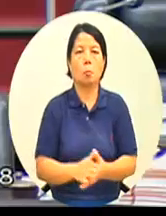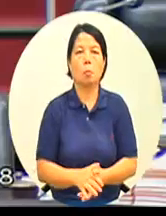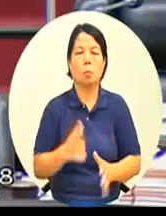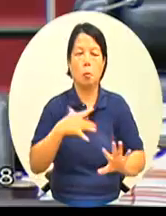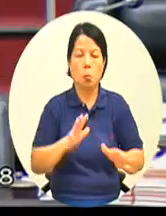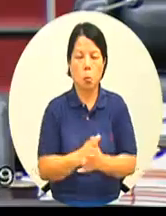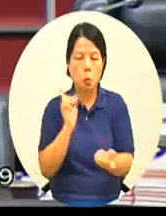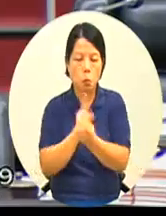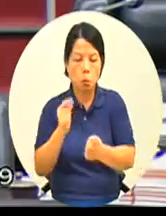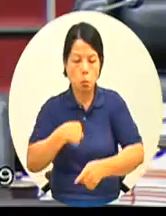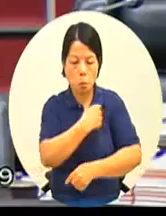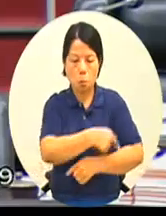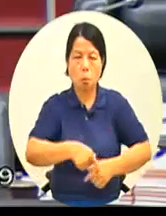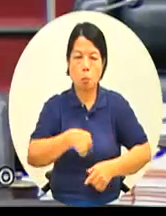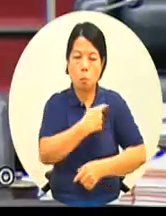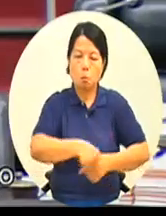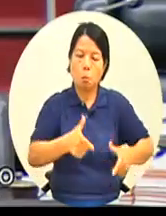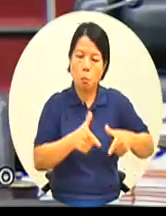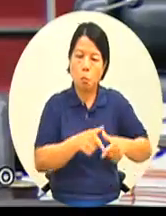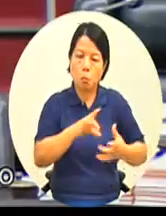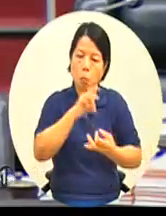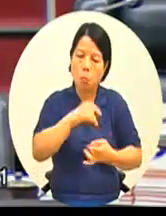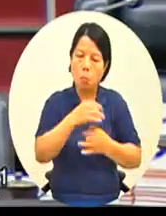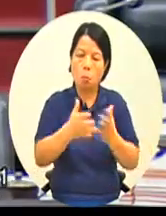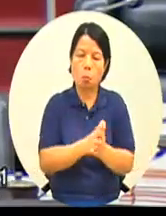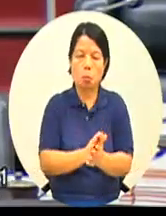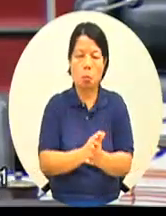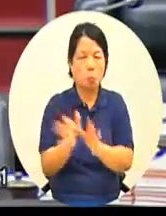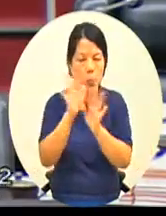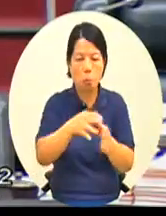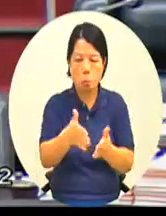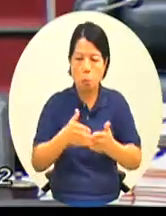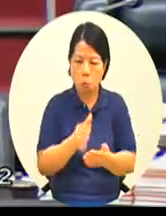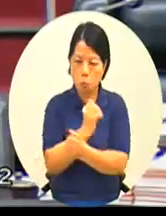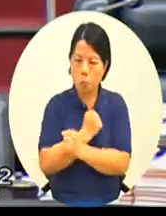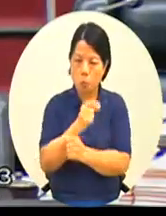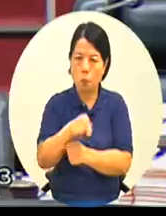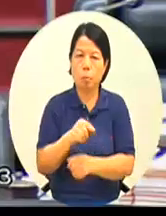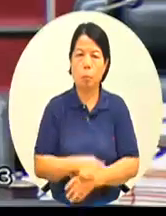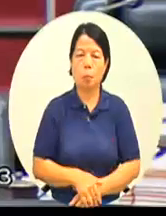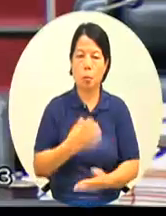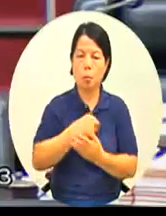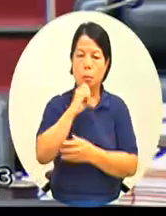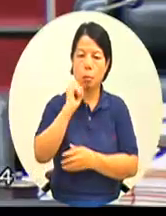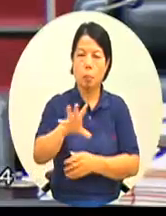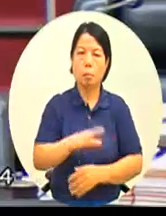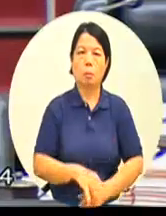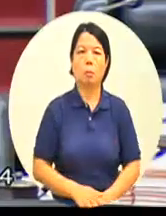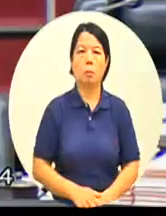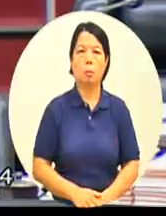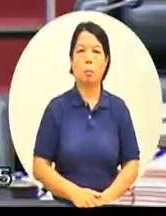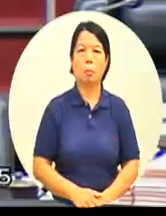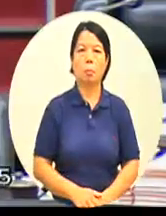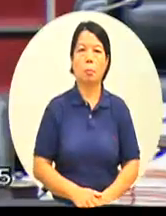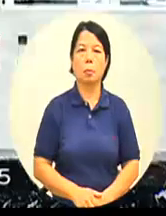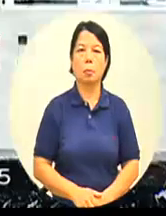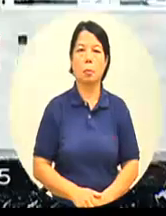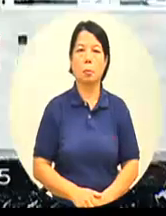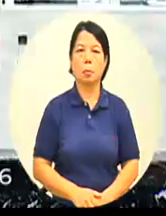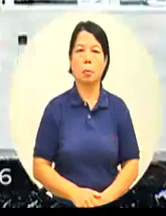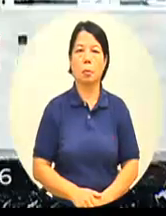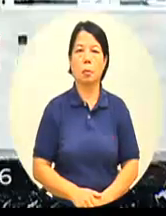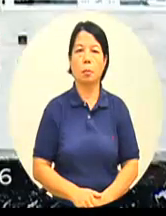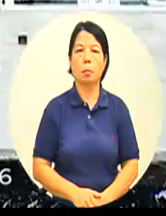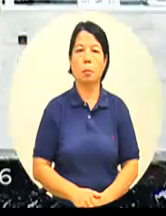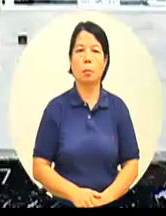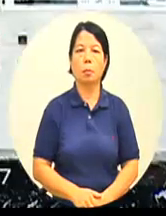心灵的状况，这点我就提醒两位局长。好，以上。 有没有要郑局长答复？不用